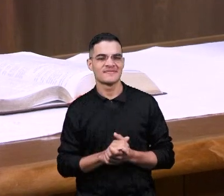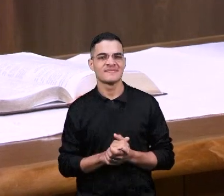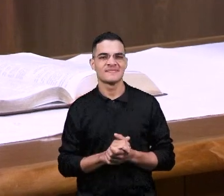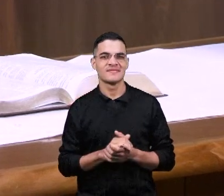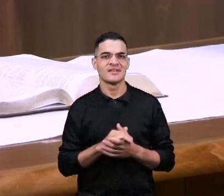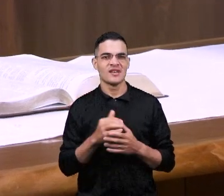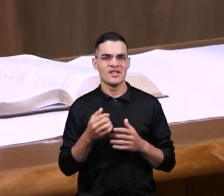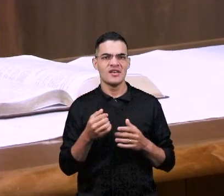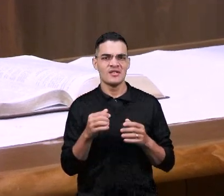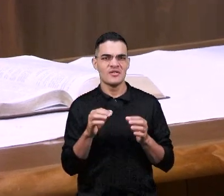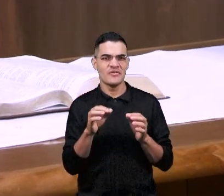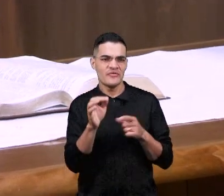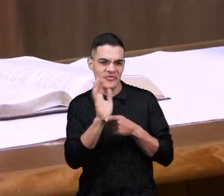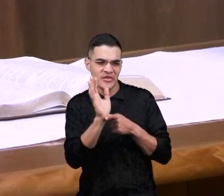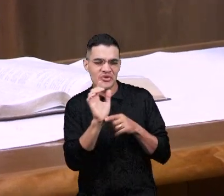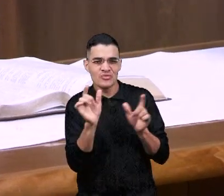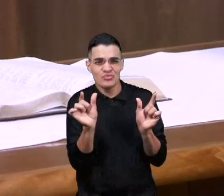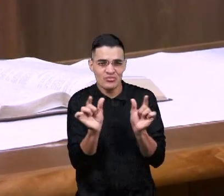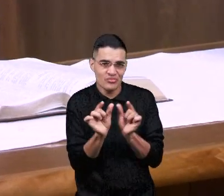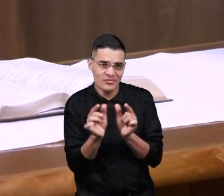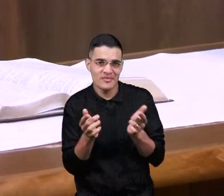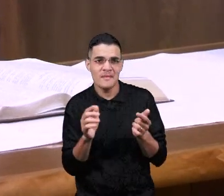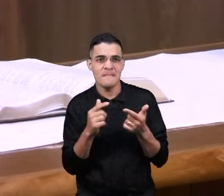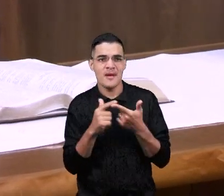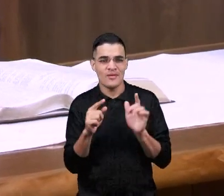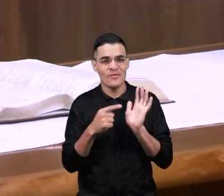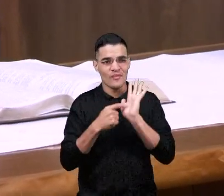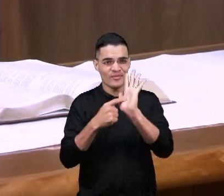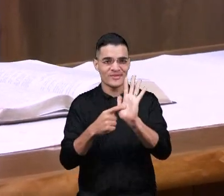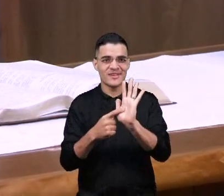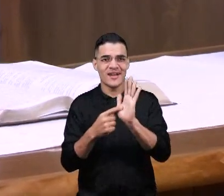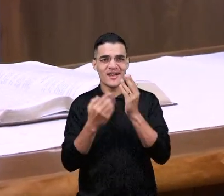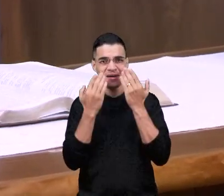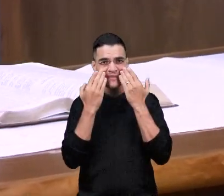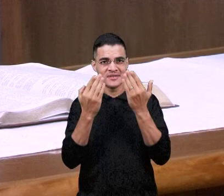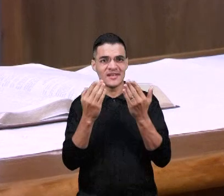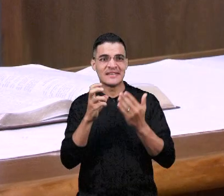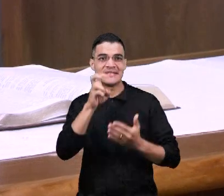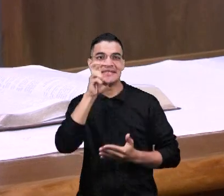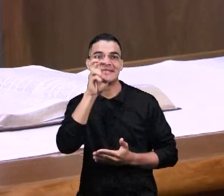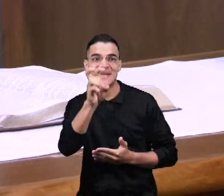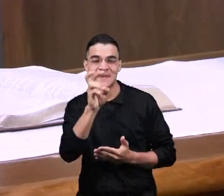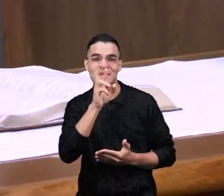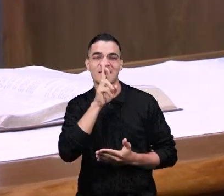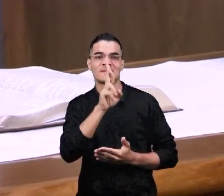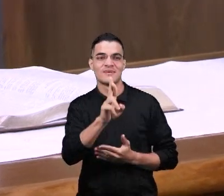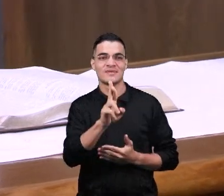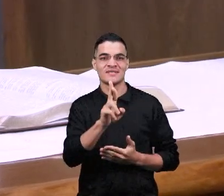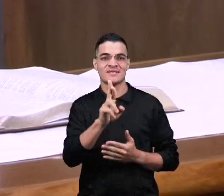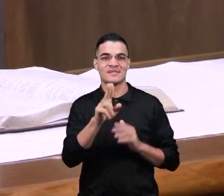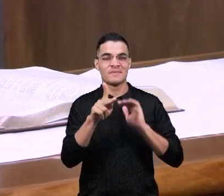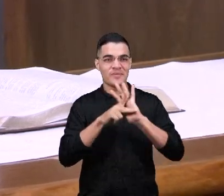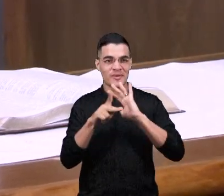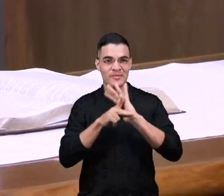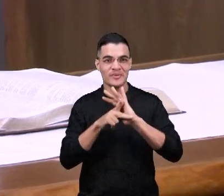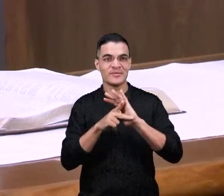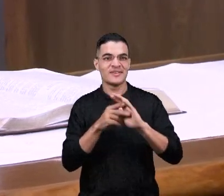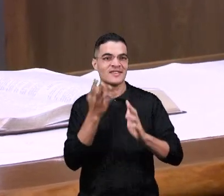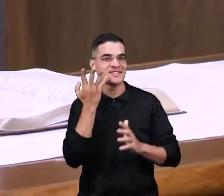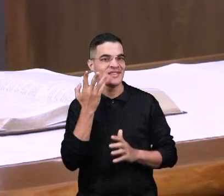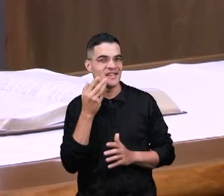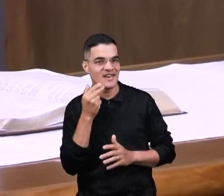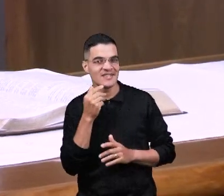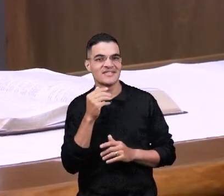ici, les réponses, des petites vidéos. Pour cela, nous allons présenter 5 réponses seulement des enfants